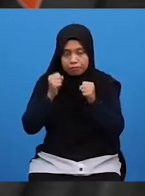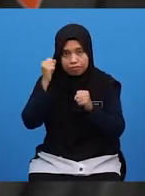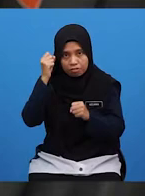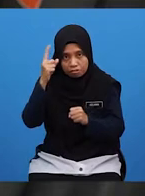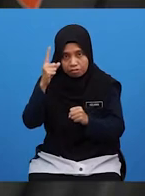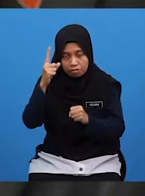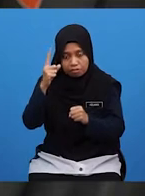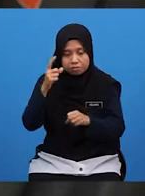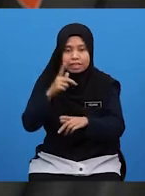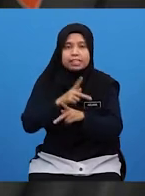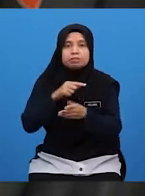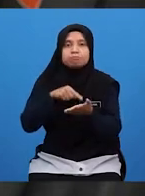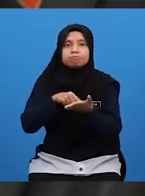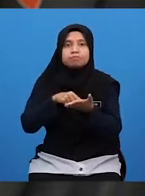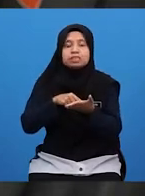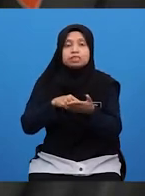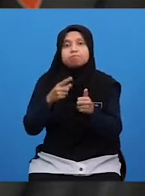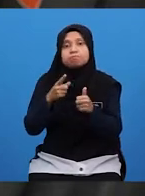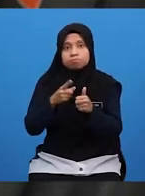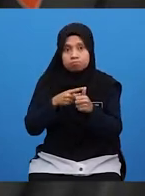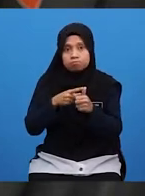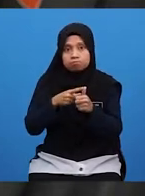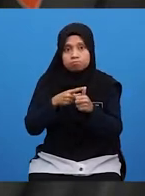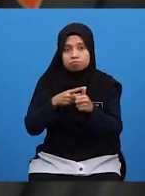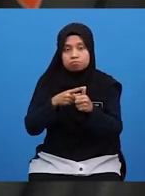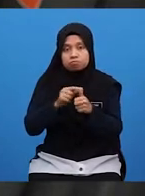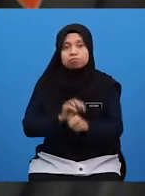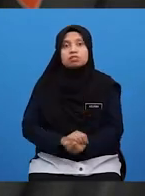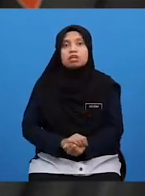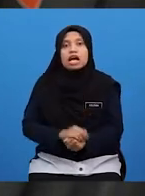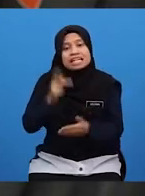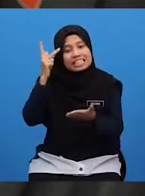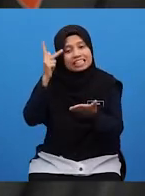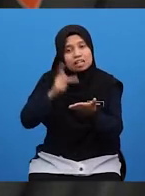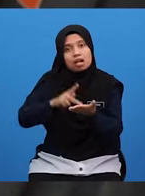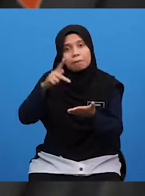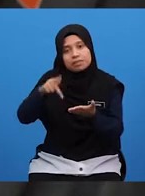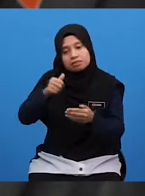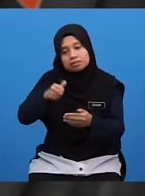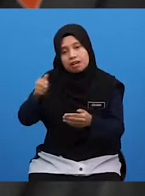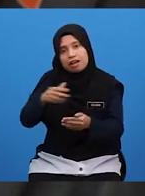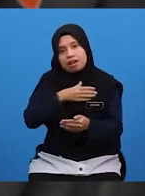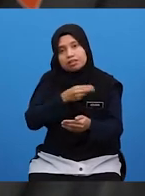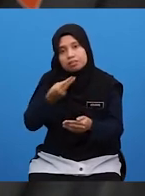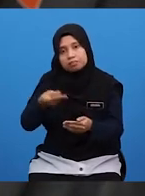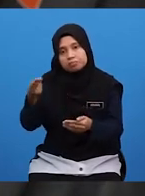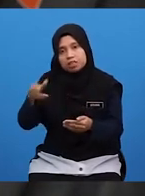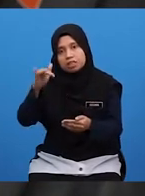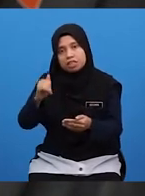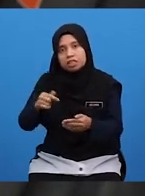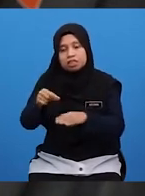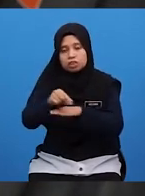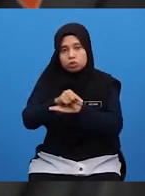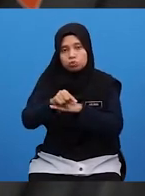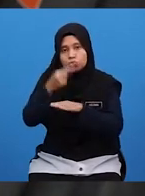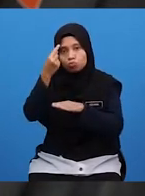topik pembelajaran pada kali ini, iaitu pertama, mengenal pasti alat dan bahan yang diperlukan